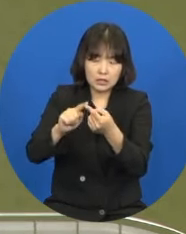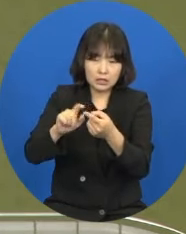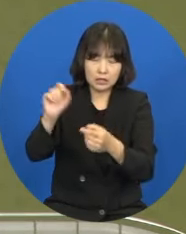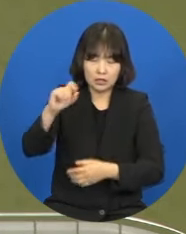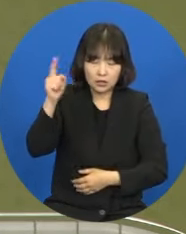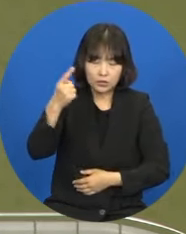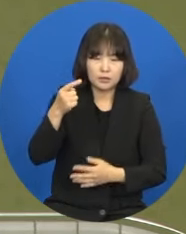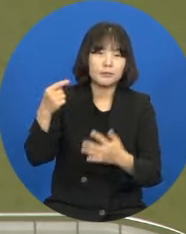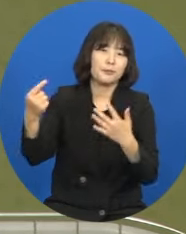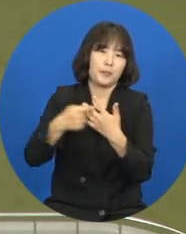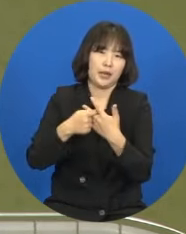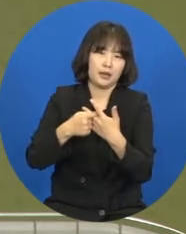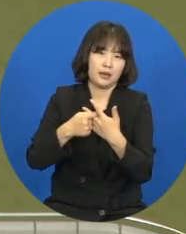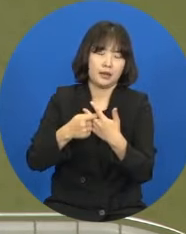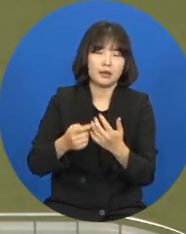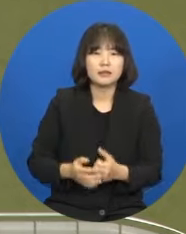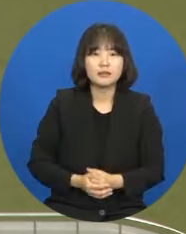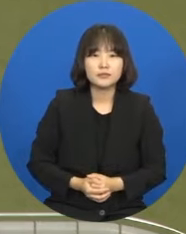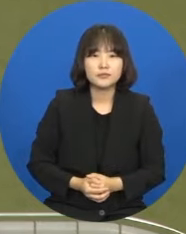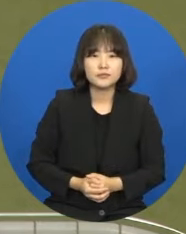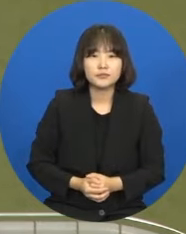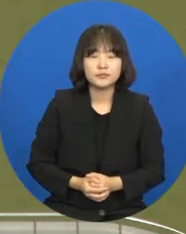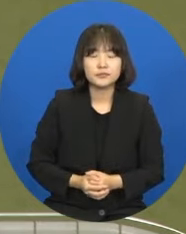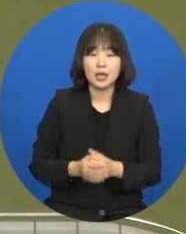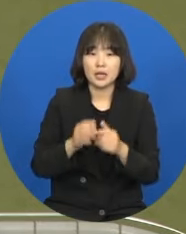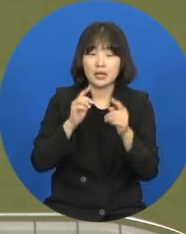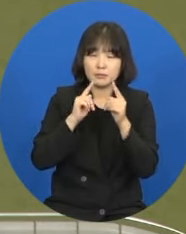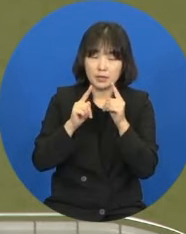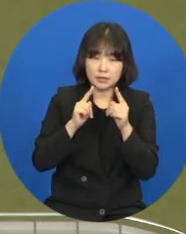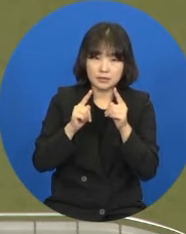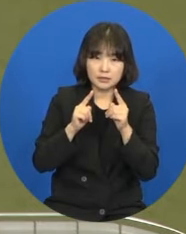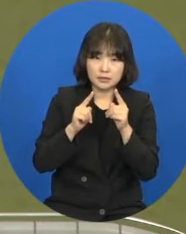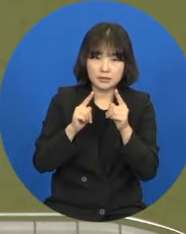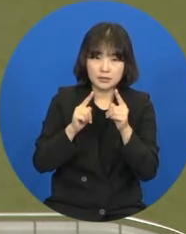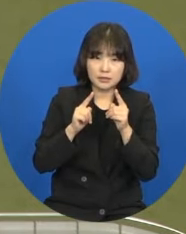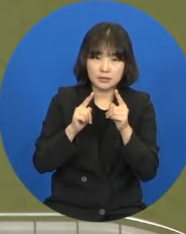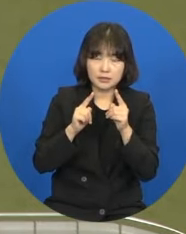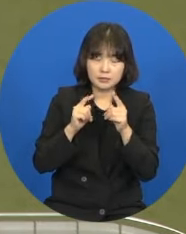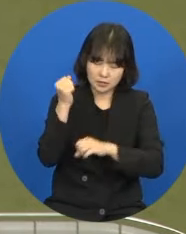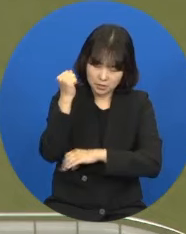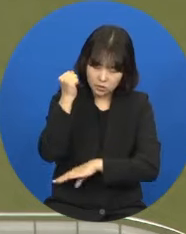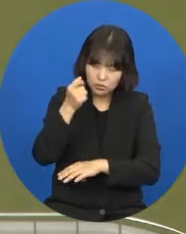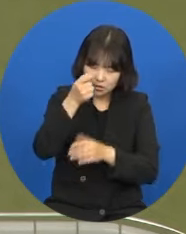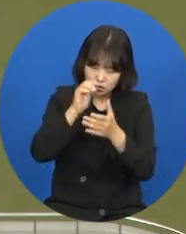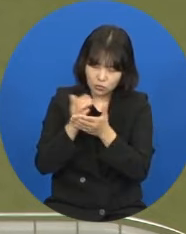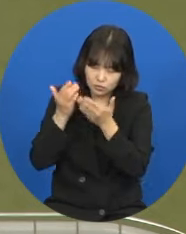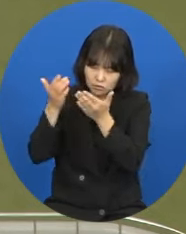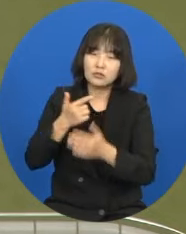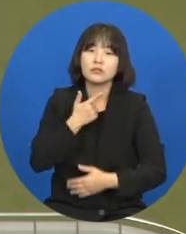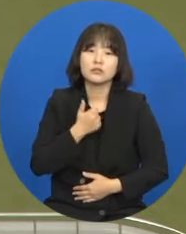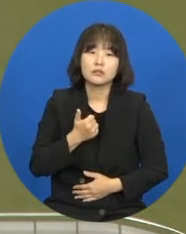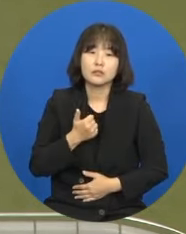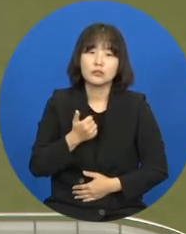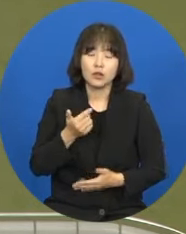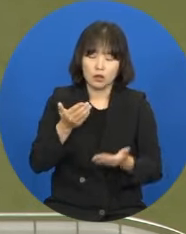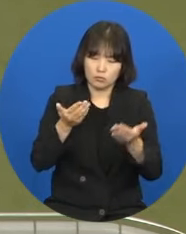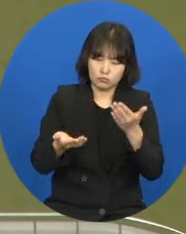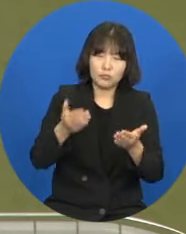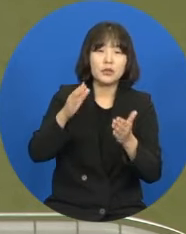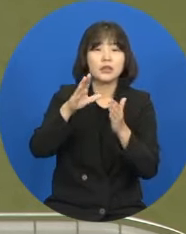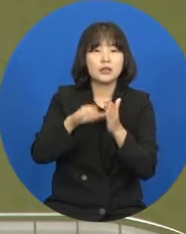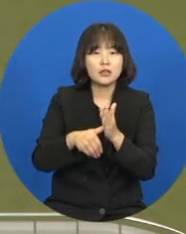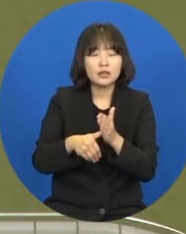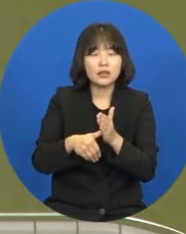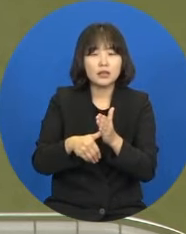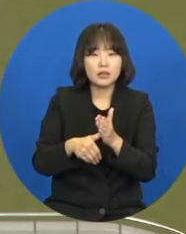말씀에 기반해서 결정했던 거지고 말씀에 기반해서 기도를 했던 거예요 물론 여러분 분별할 때 말씀을